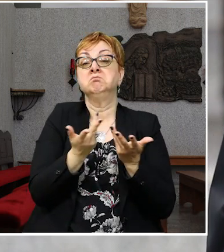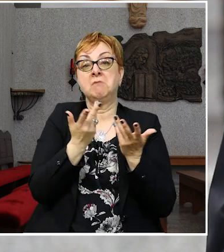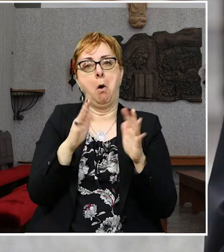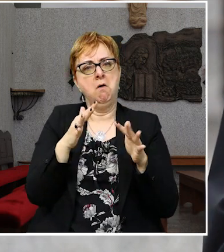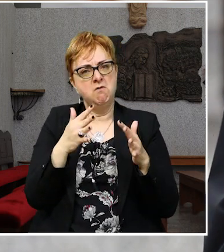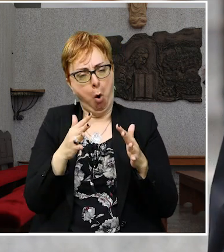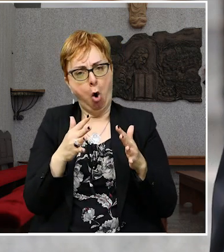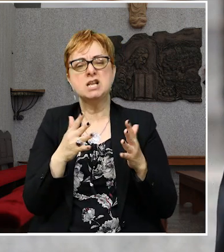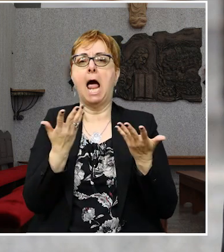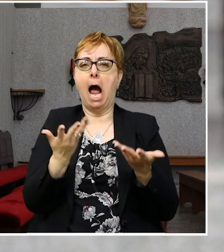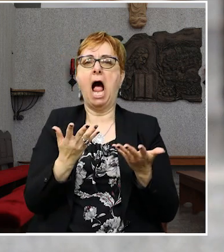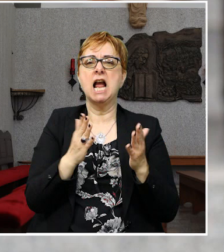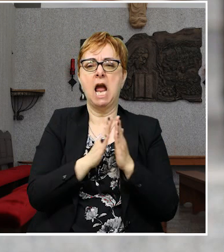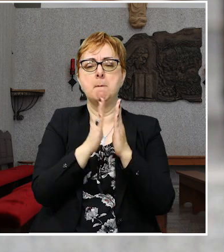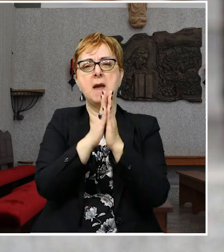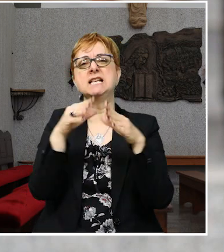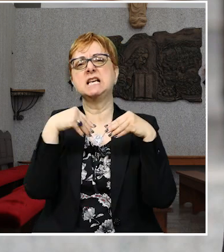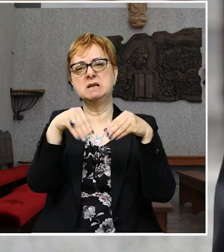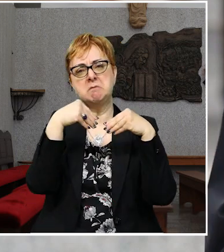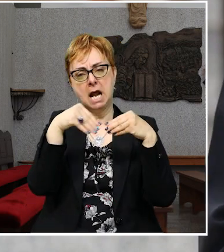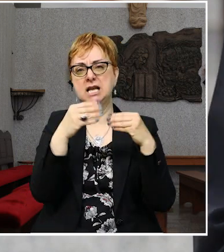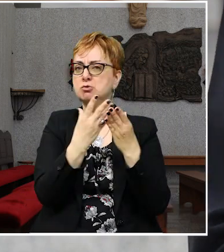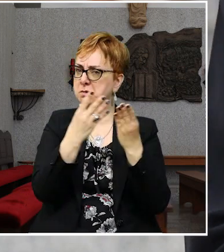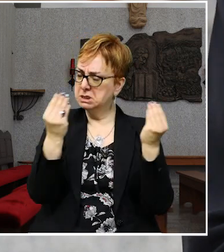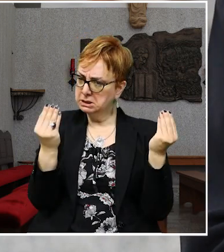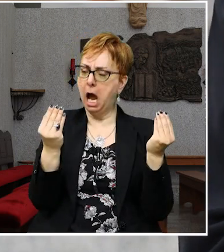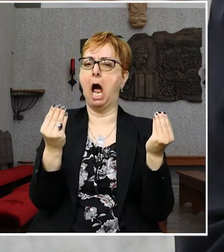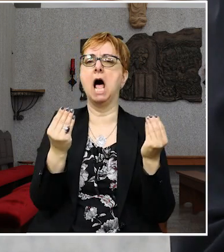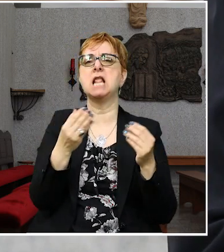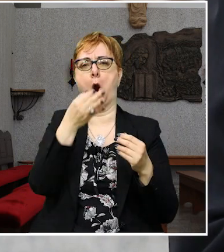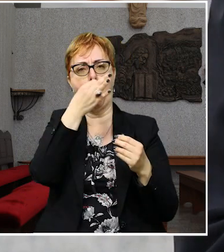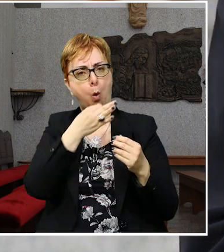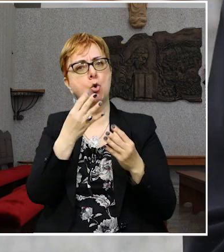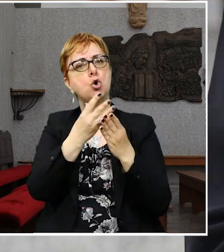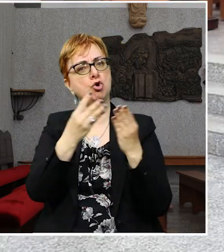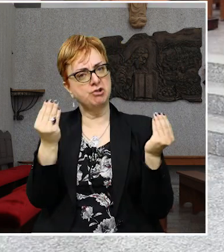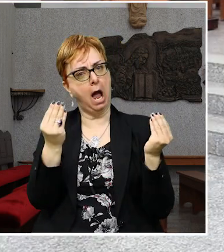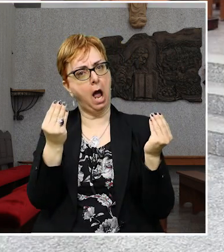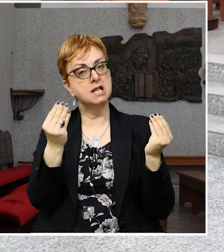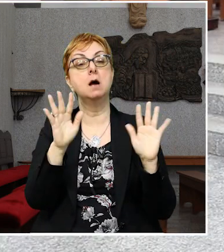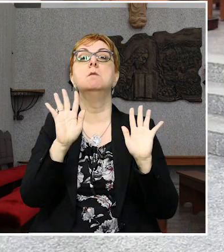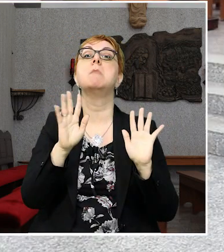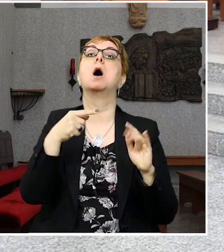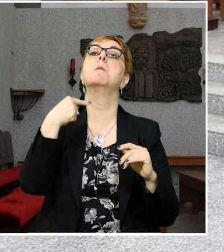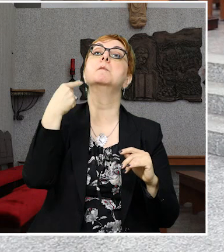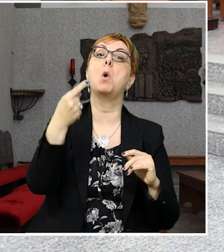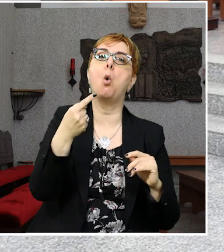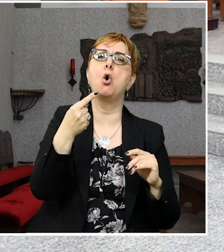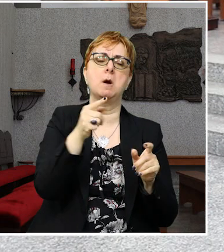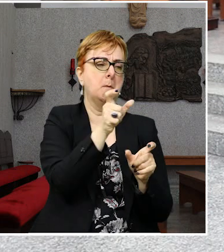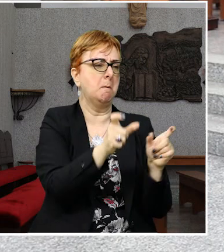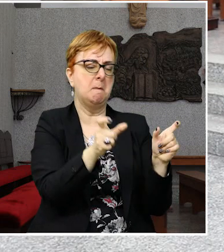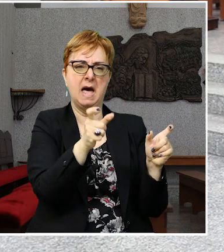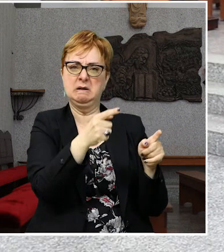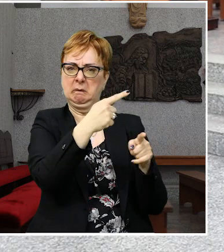devozioni, o forse partecipi a tante messe, o forse potrei fare anche tante comunioni, ma poi chiacchieri